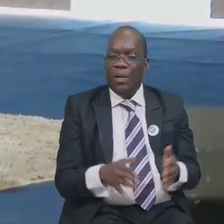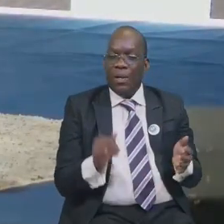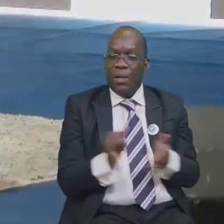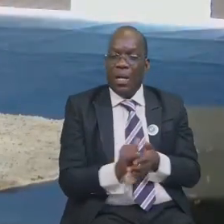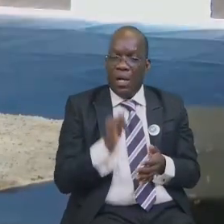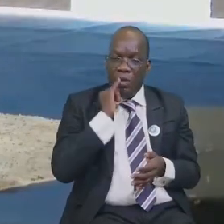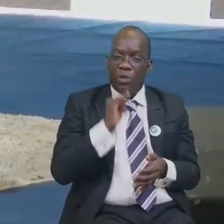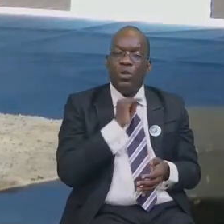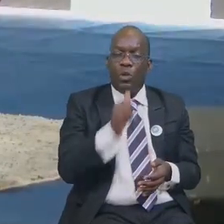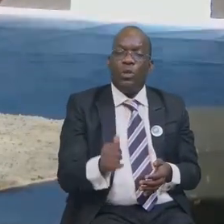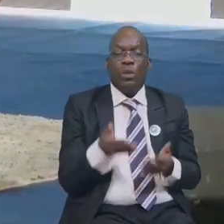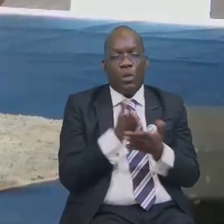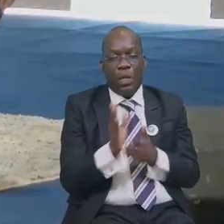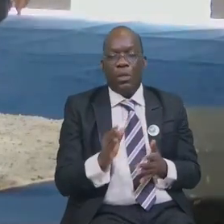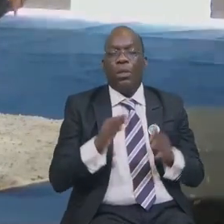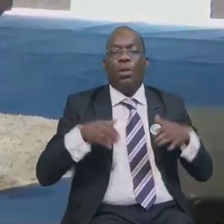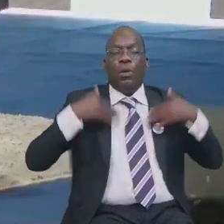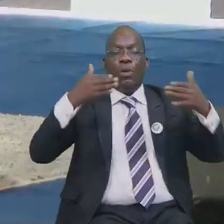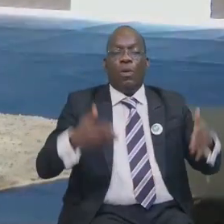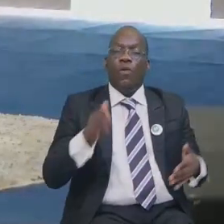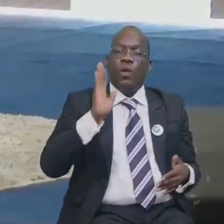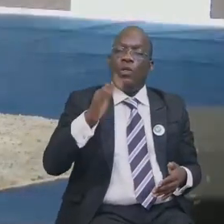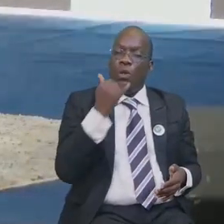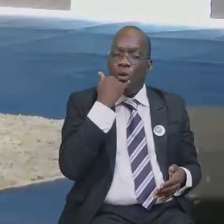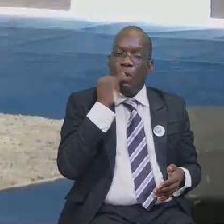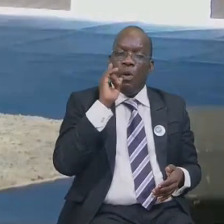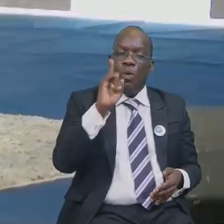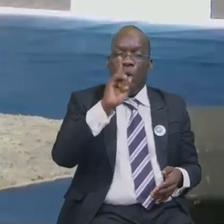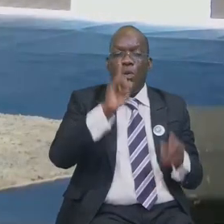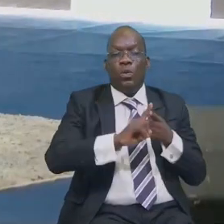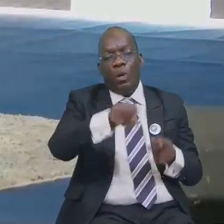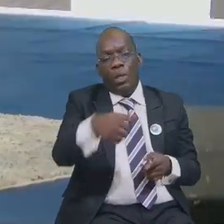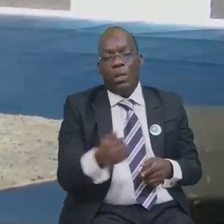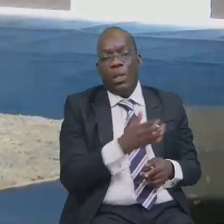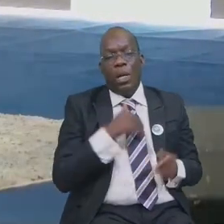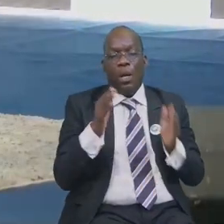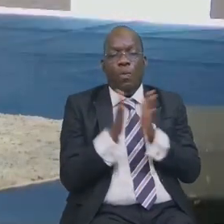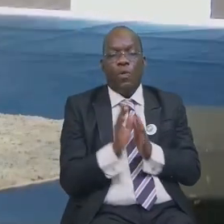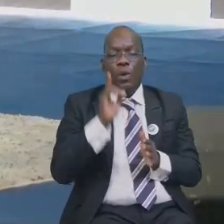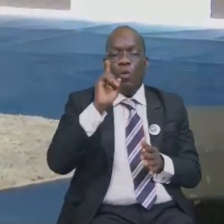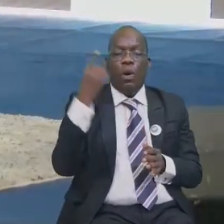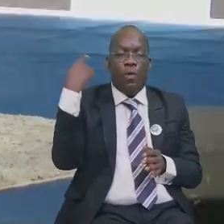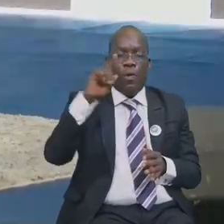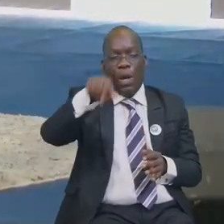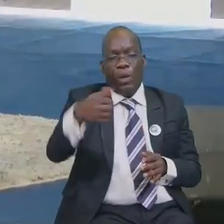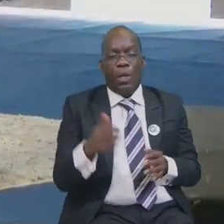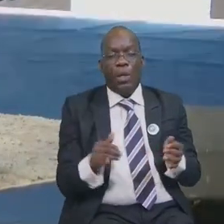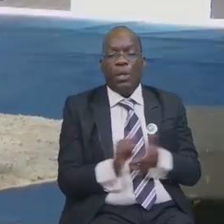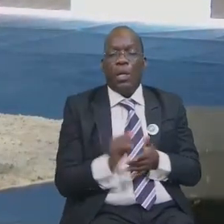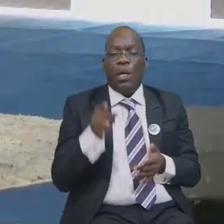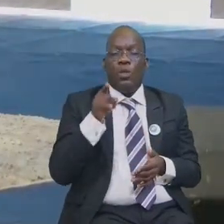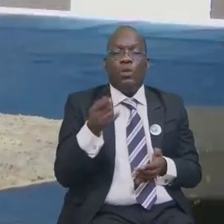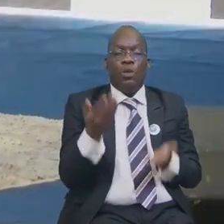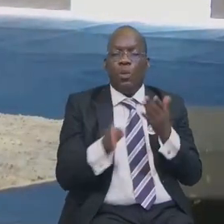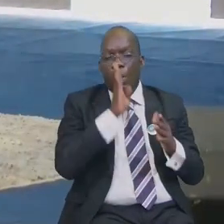parole. Confessez vos fautes les uns, vos péchés les uns aux autres, et priez les uns pour les autres, afin que vous soyez guéris. La